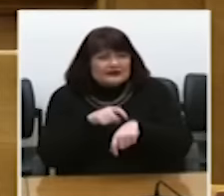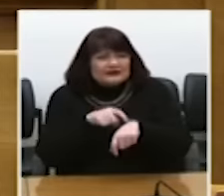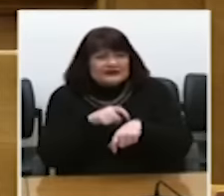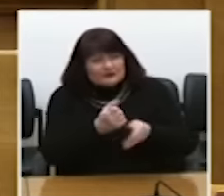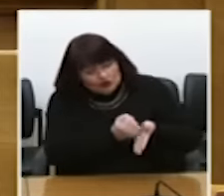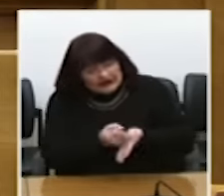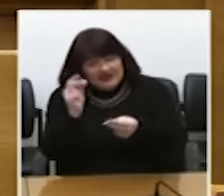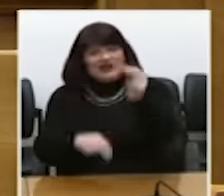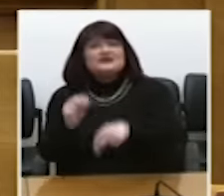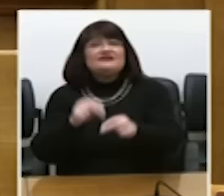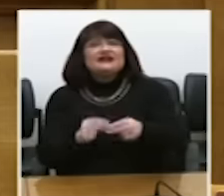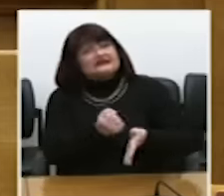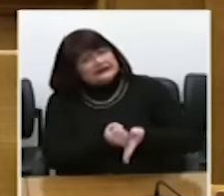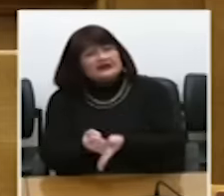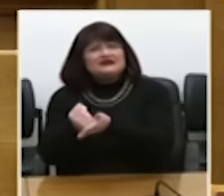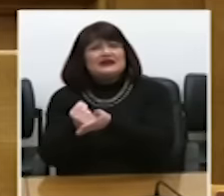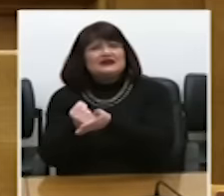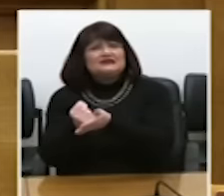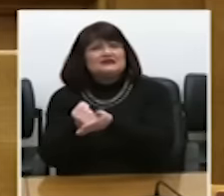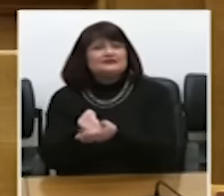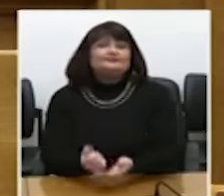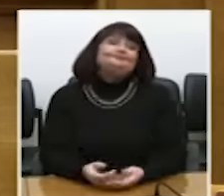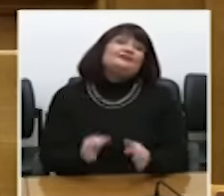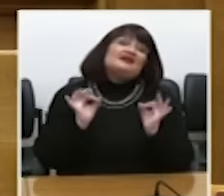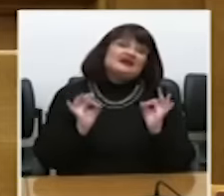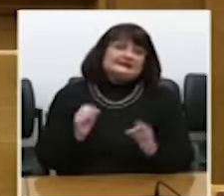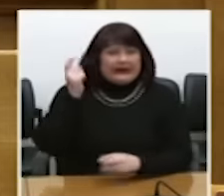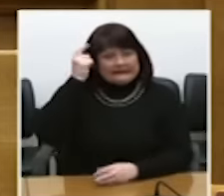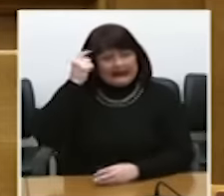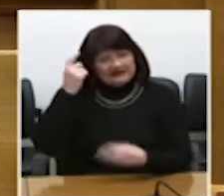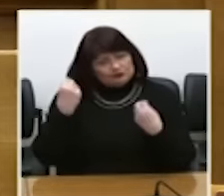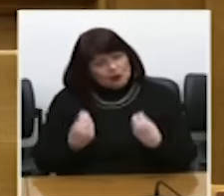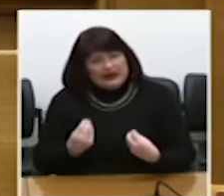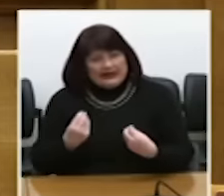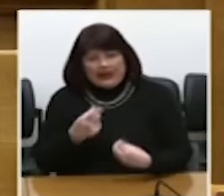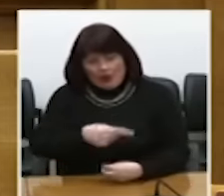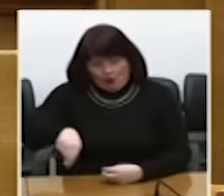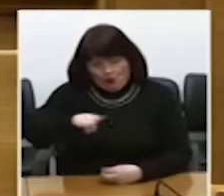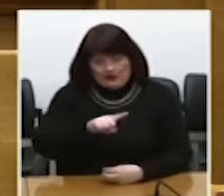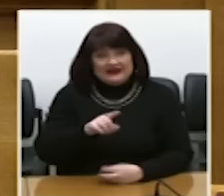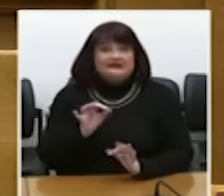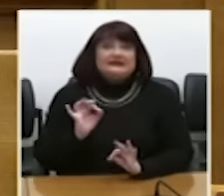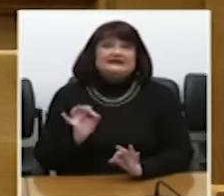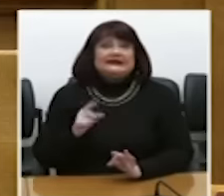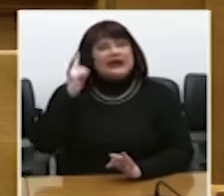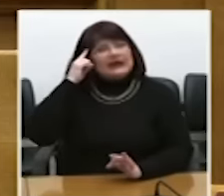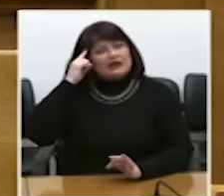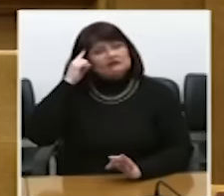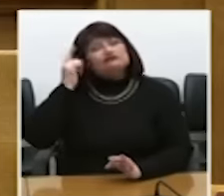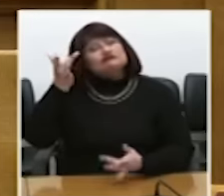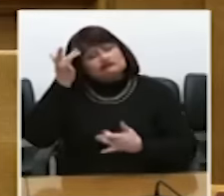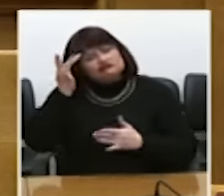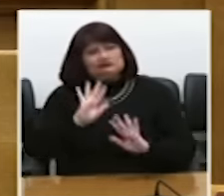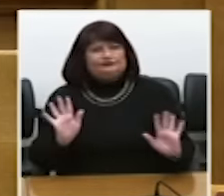υπερψηφίσετε? Προφανώς καταλαβαίνετε πολύ καλά όλοι σας και το κάνετε συνειδητά. Σας